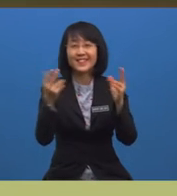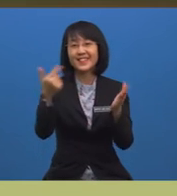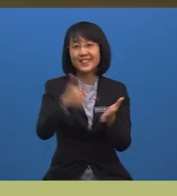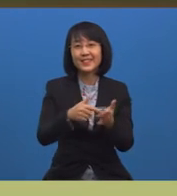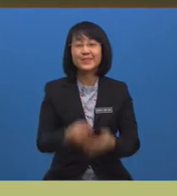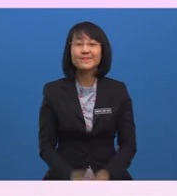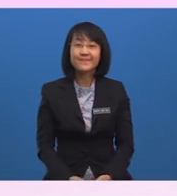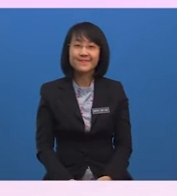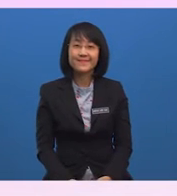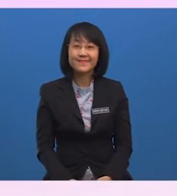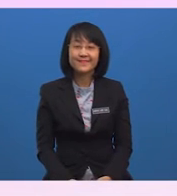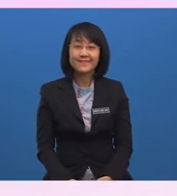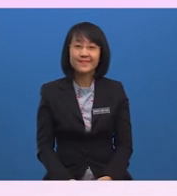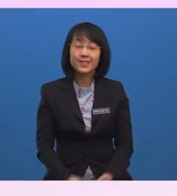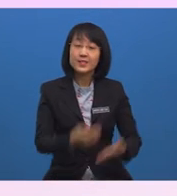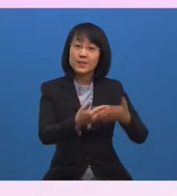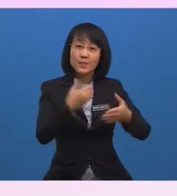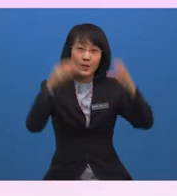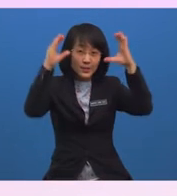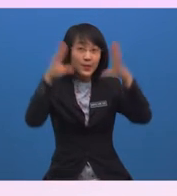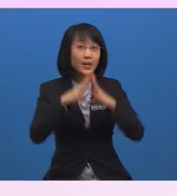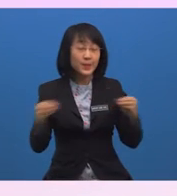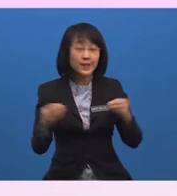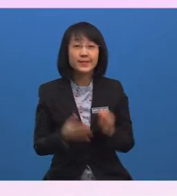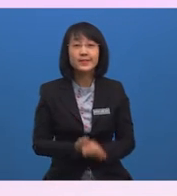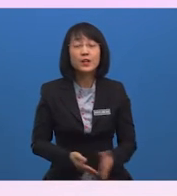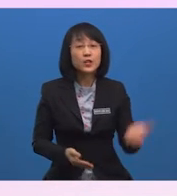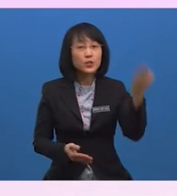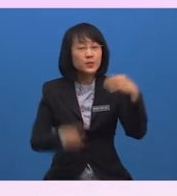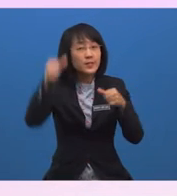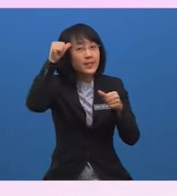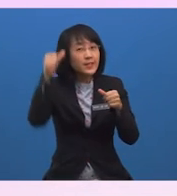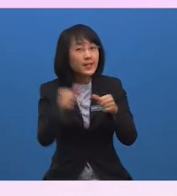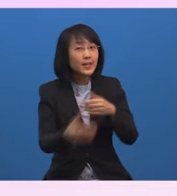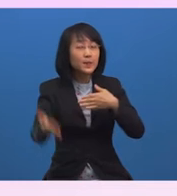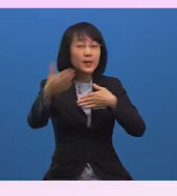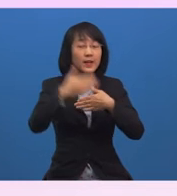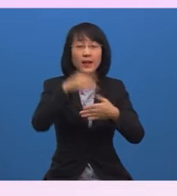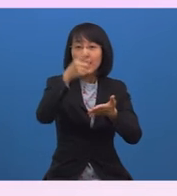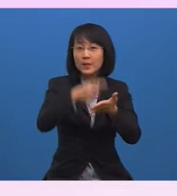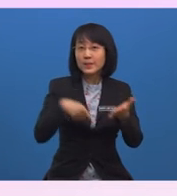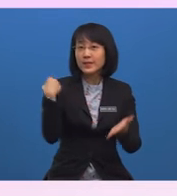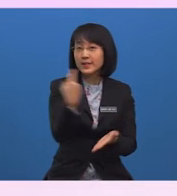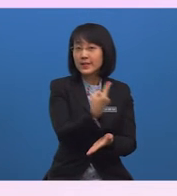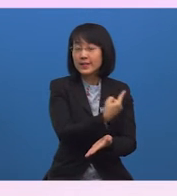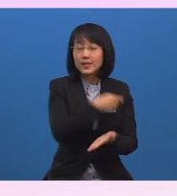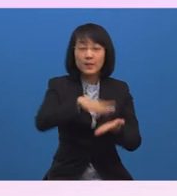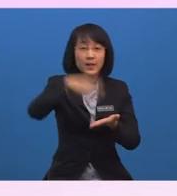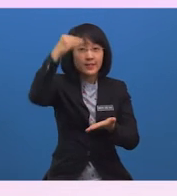mengundur diri, jom kita imbas apa yang kita belajar pada hari ini.